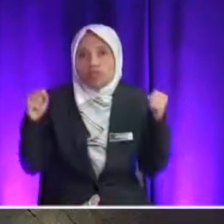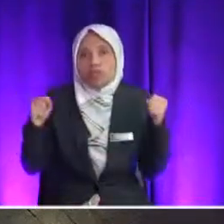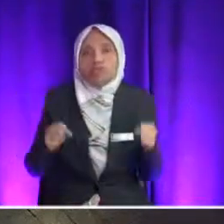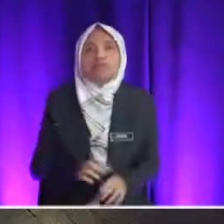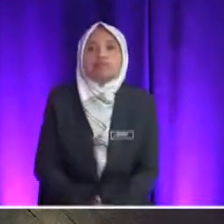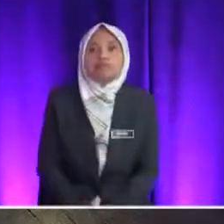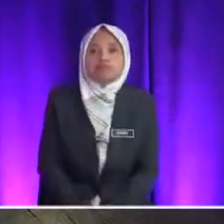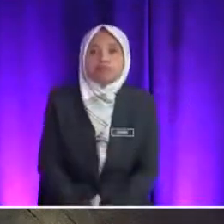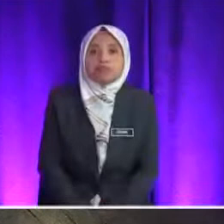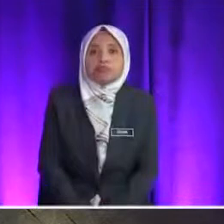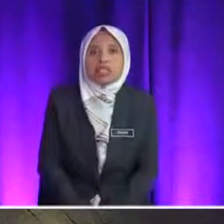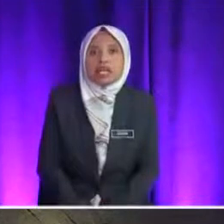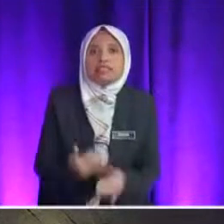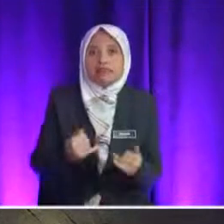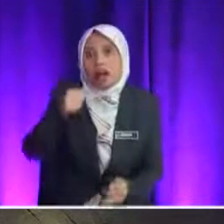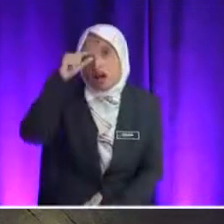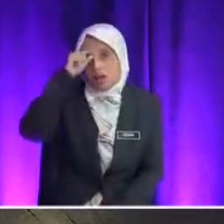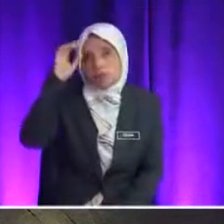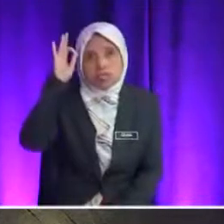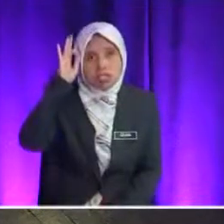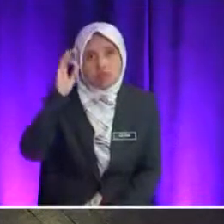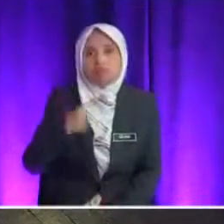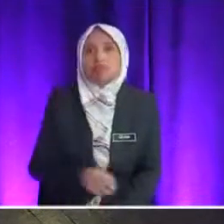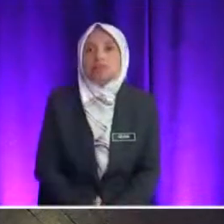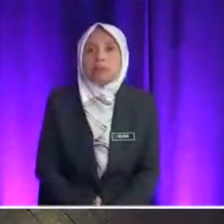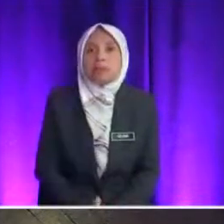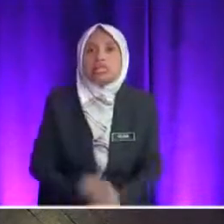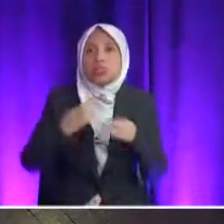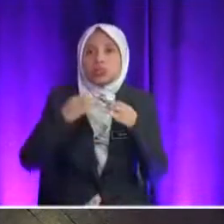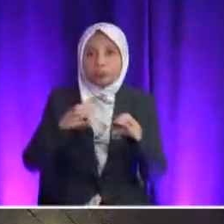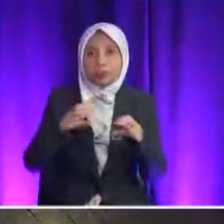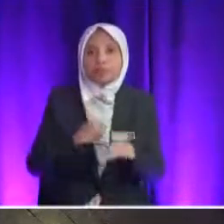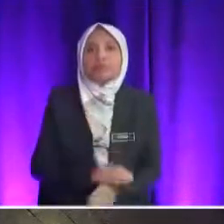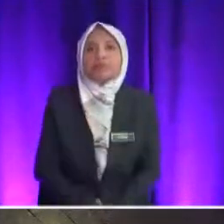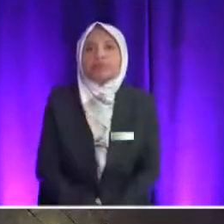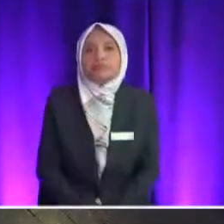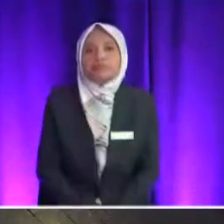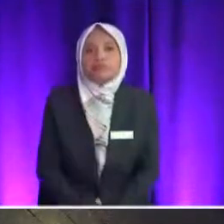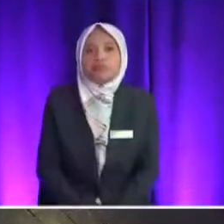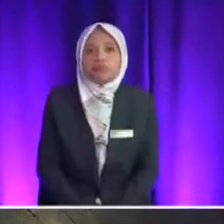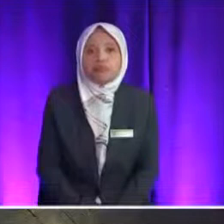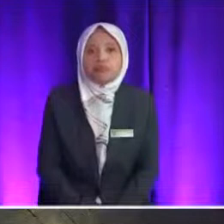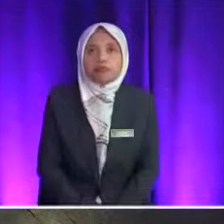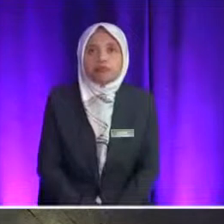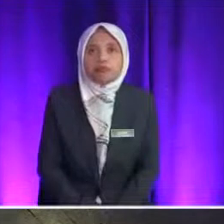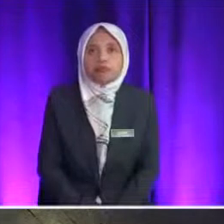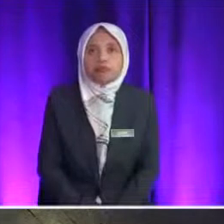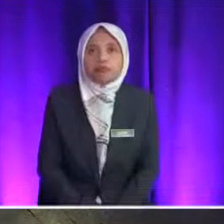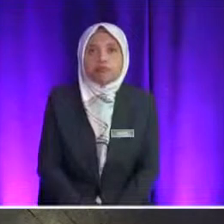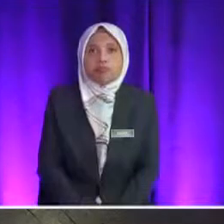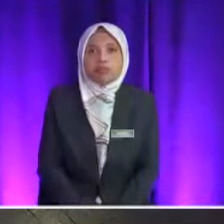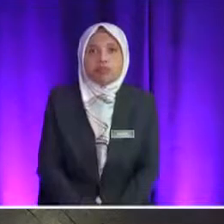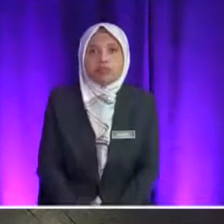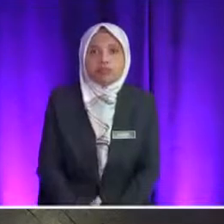Air ini cuma bajunya oke meisho berjudul Oke Baik save